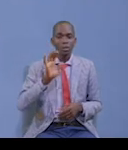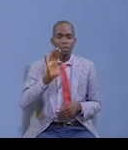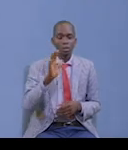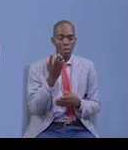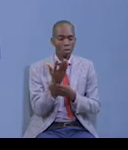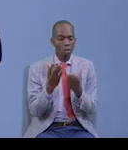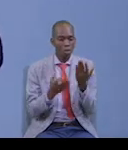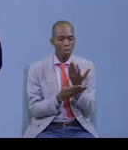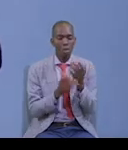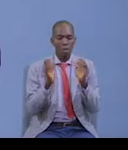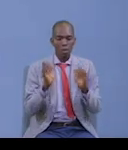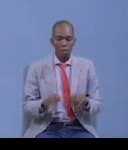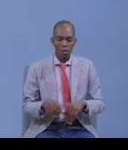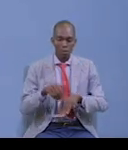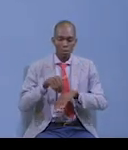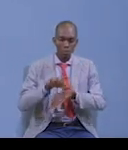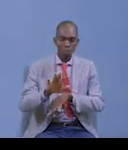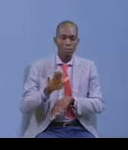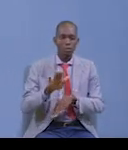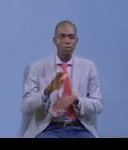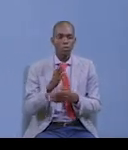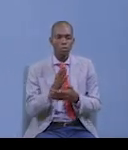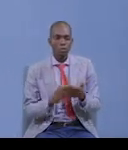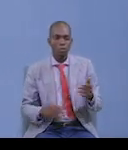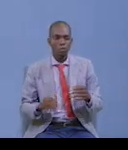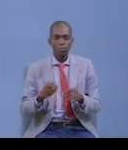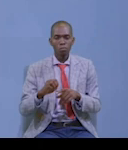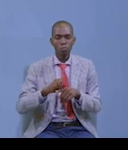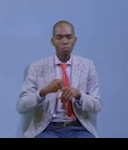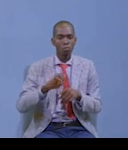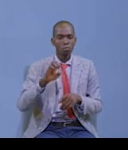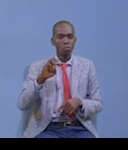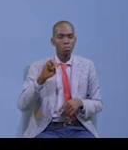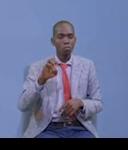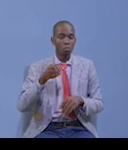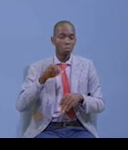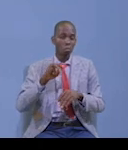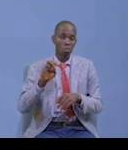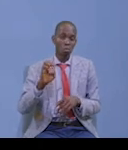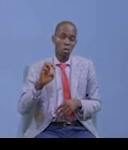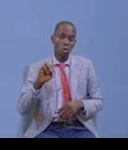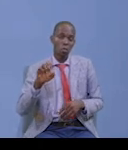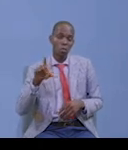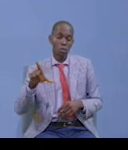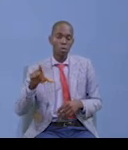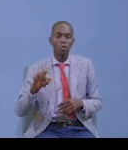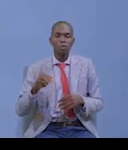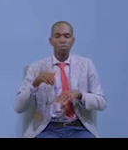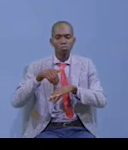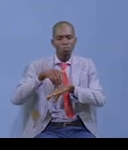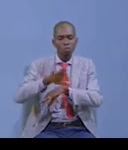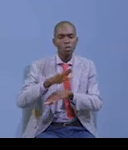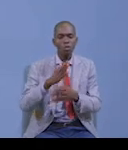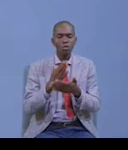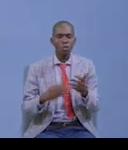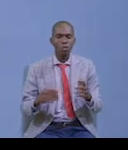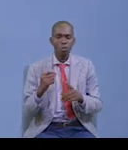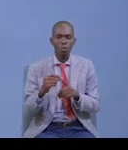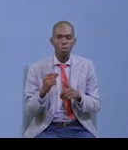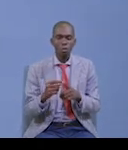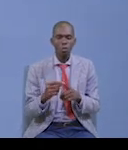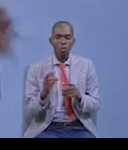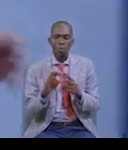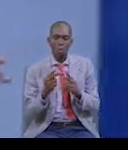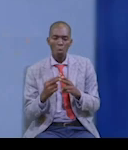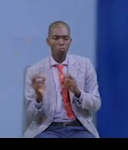can send that email మీ చేతుల ఈమెయిల్ పంపించొచ్చు can send that message or chat ఆ యొక్క చాట్ ని మీ